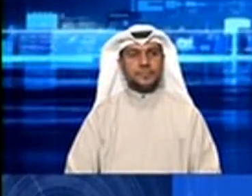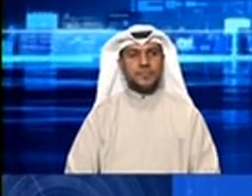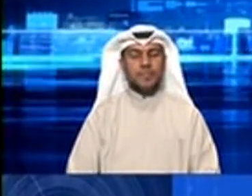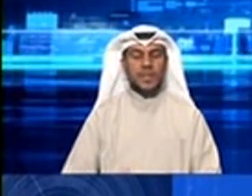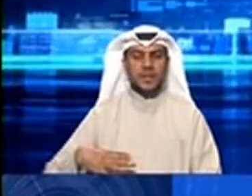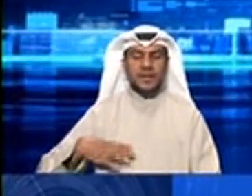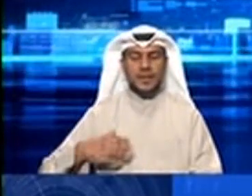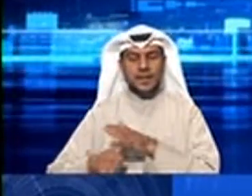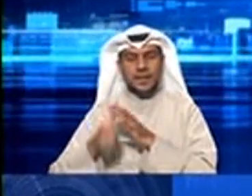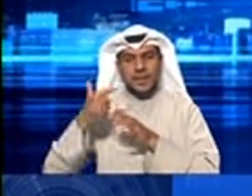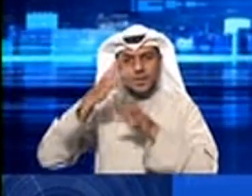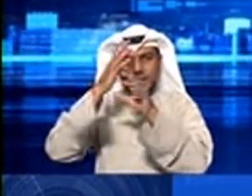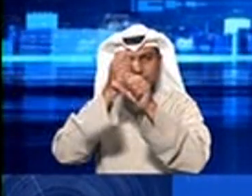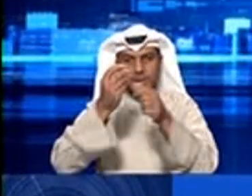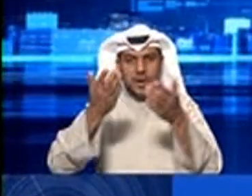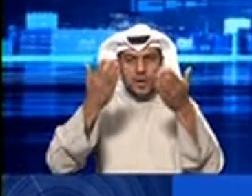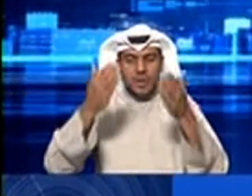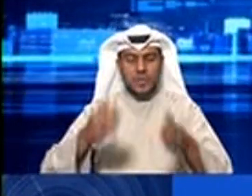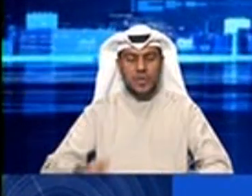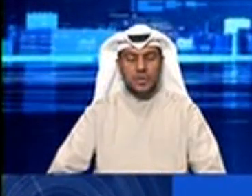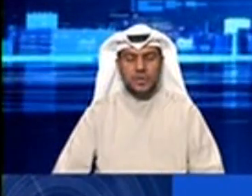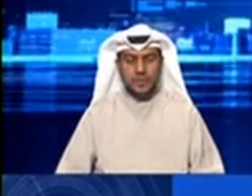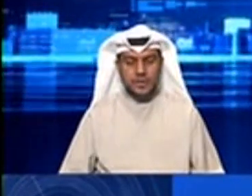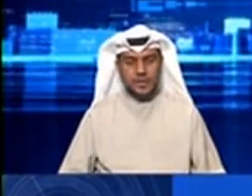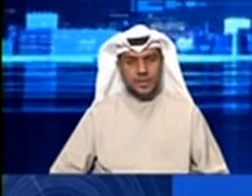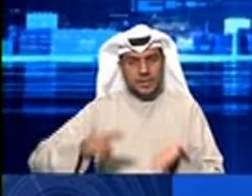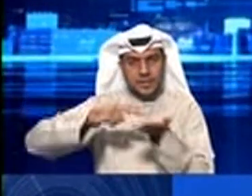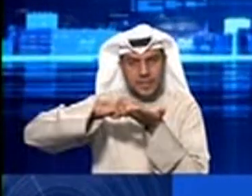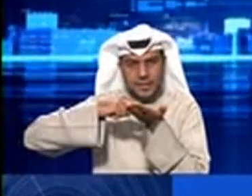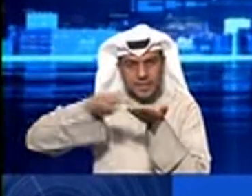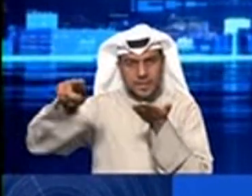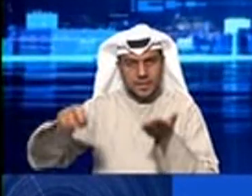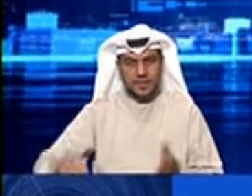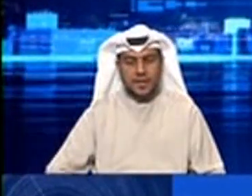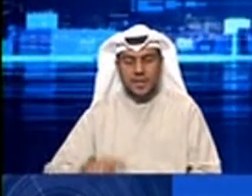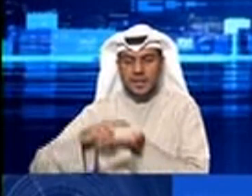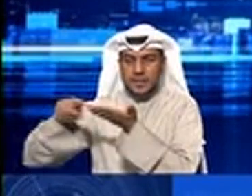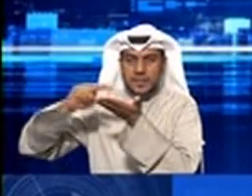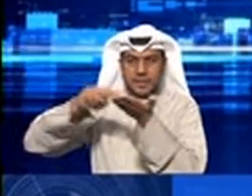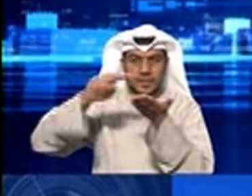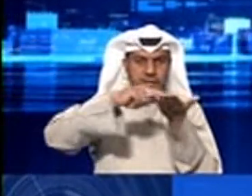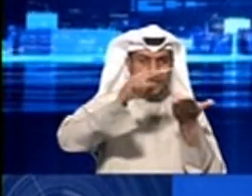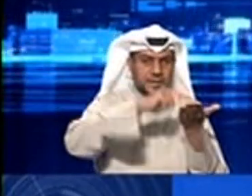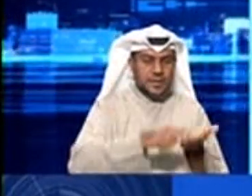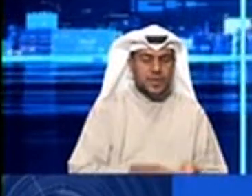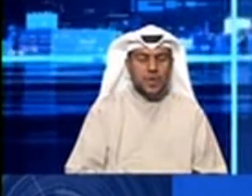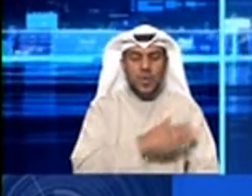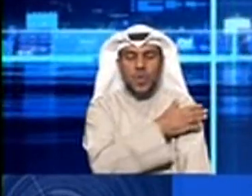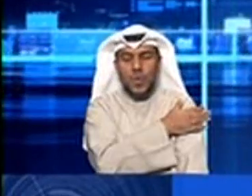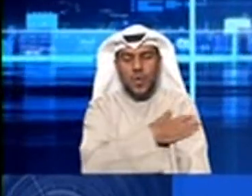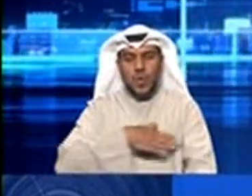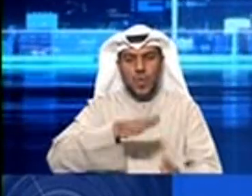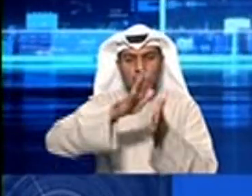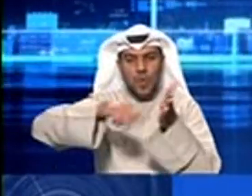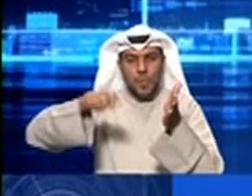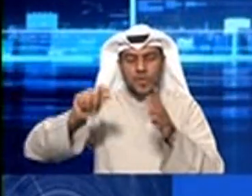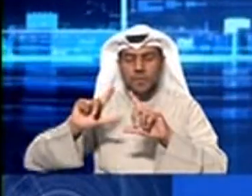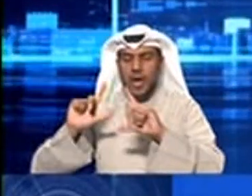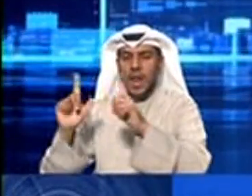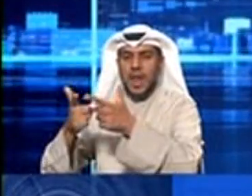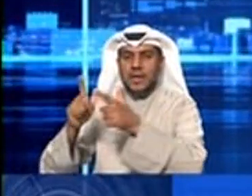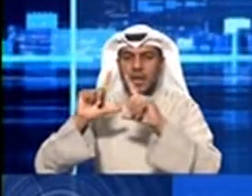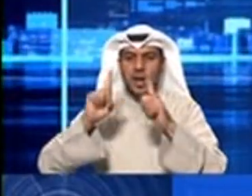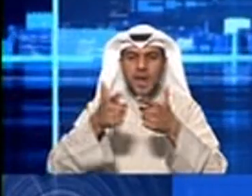وبعث سمو ولي العهد الشيخ مشعل الأحمد الجابر الصباح حفظه الله ببرقيات تهان إلى السادة أعضاء مجلس الأمة الذين فازوا بعضوية